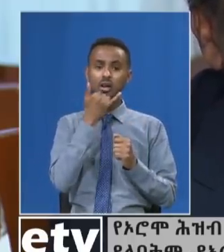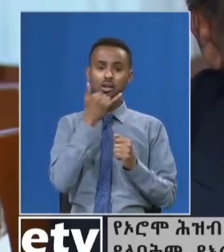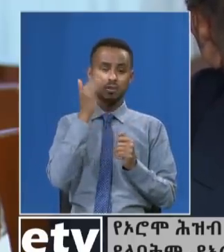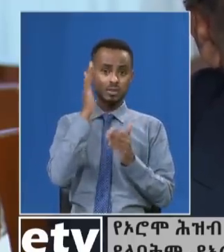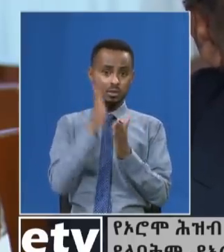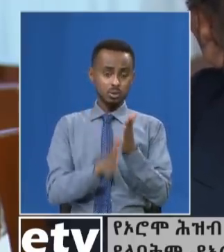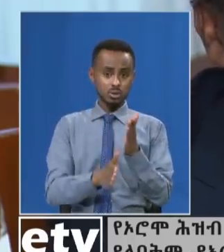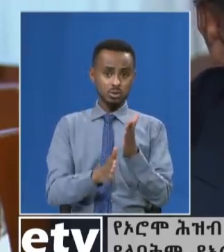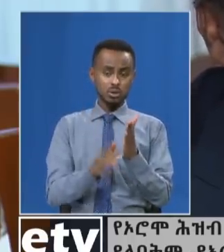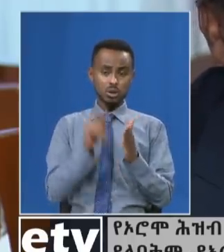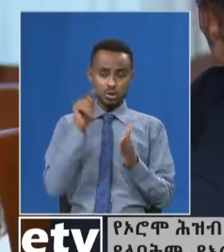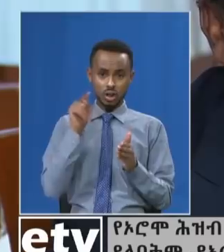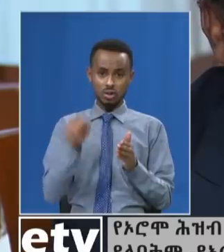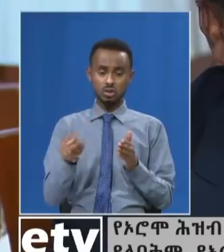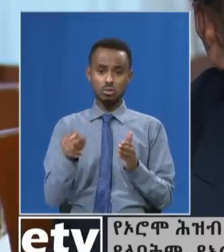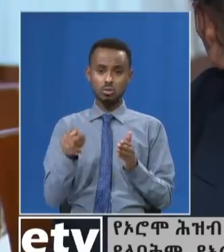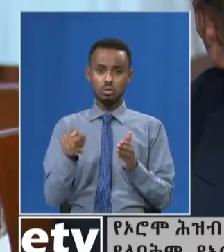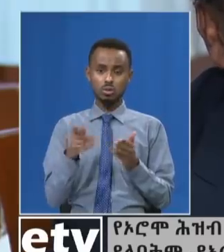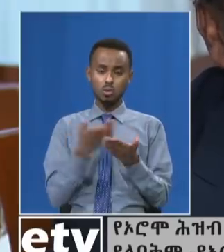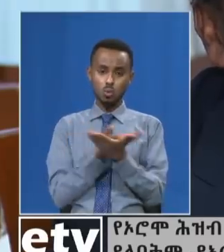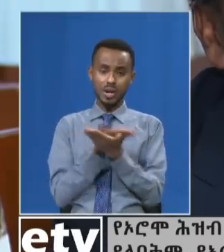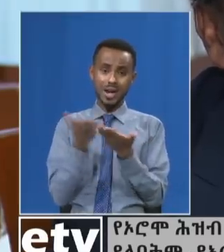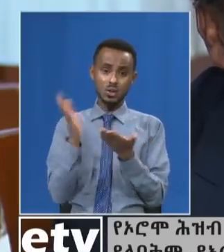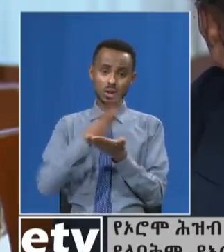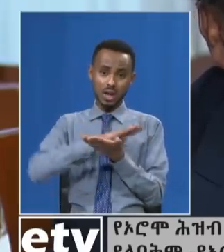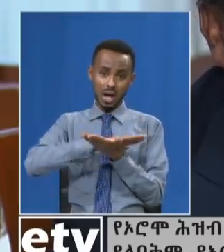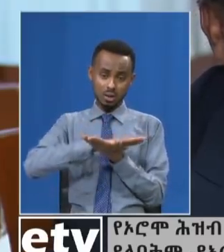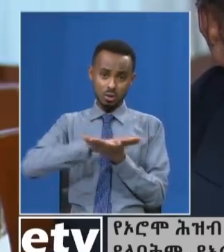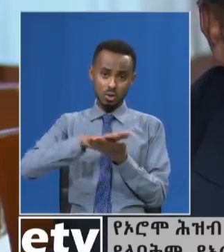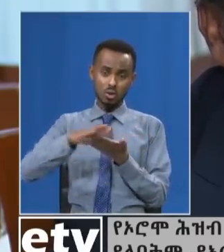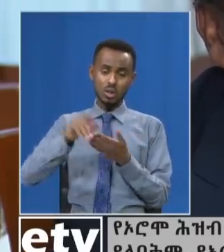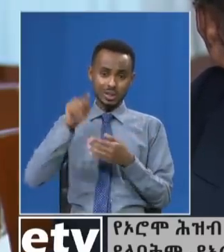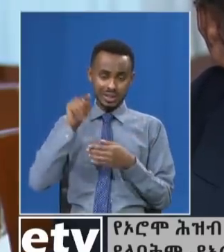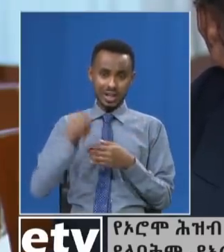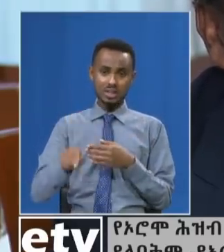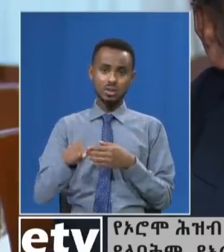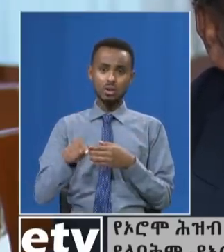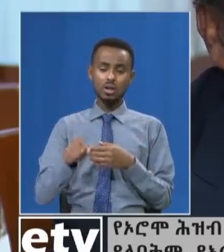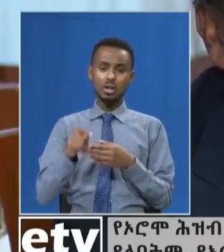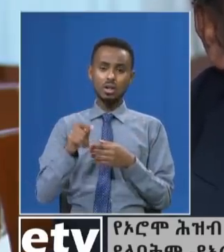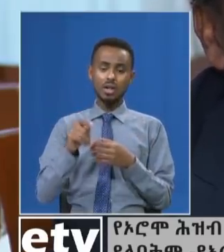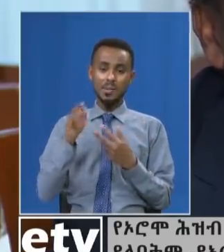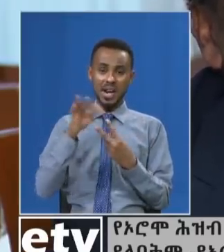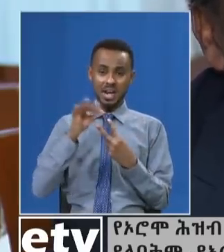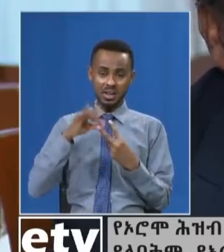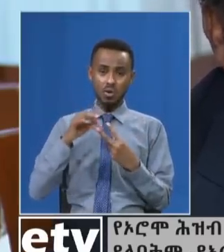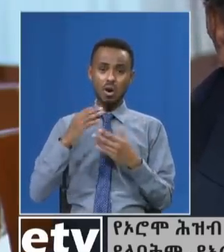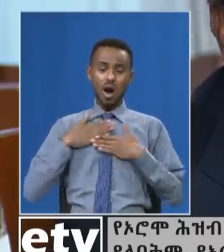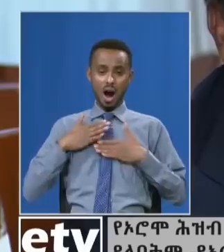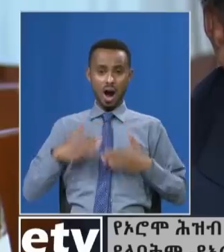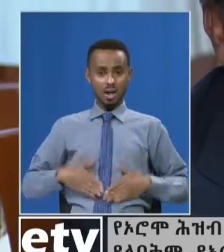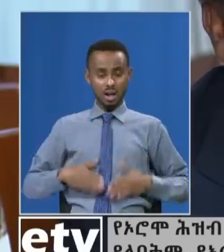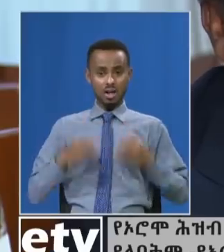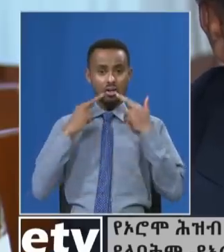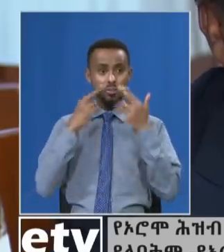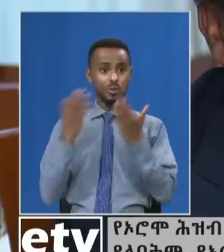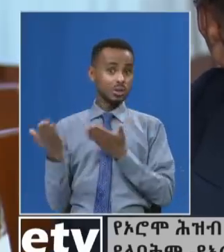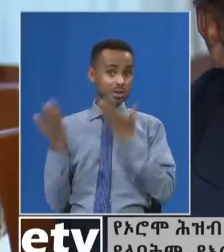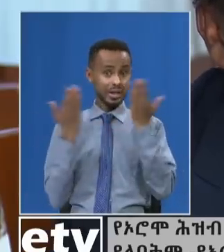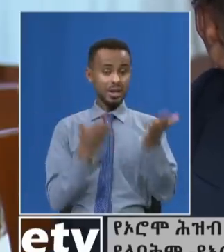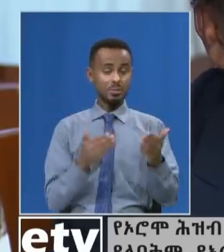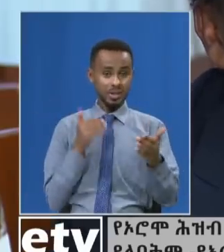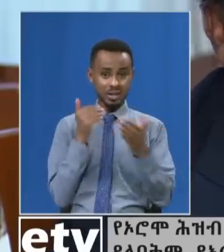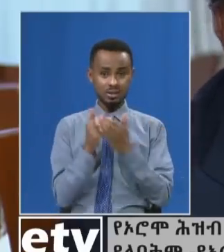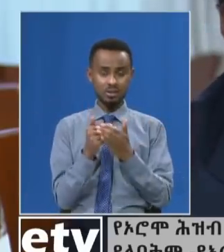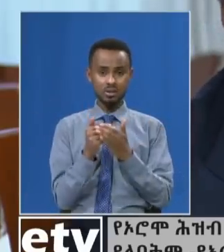ያጠፉት። እሳቸው ጉዳያቸው ተጣርቶ እሳቸው ለመረጠው አካል ሪፖርት እስኪደረግ